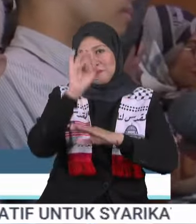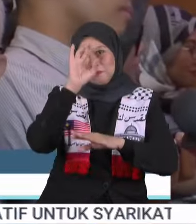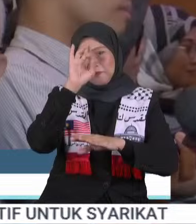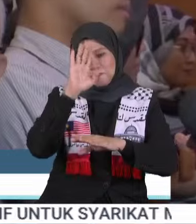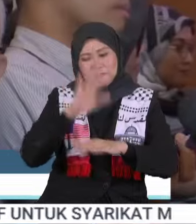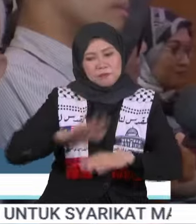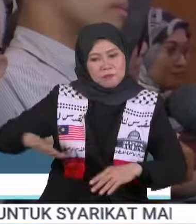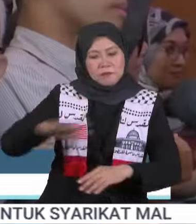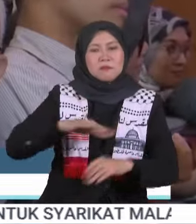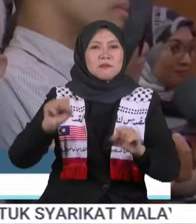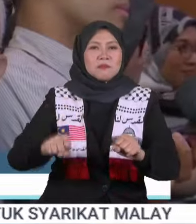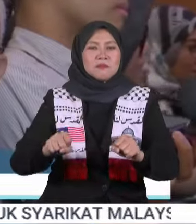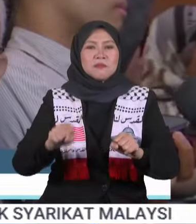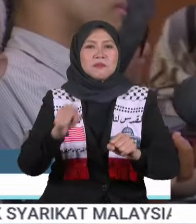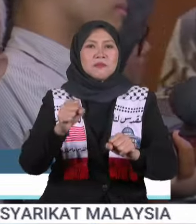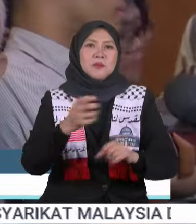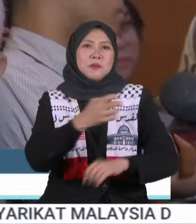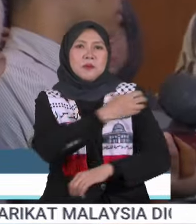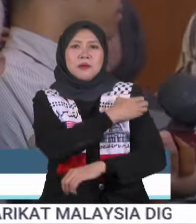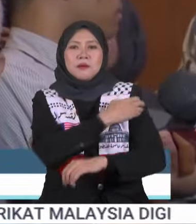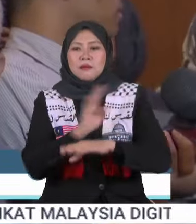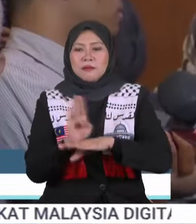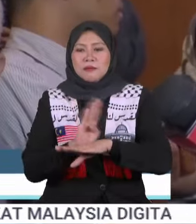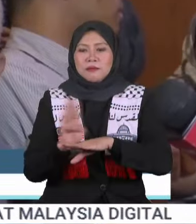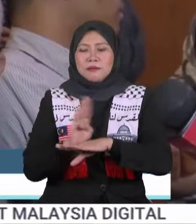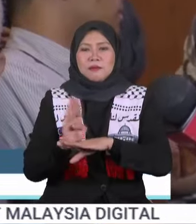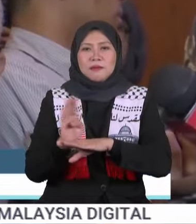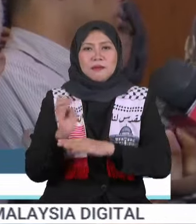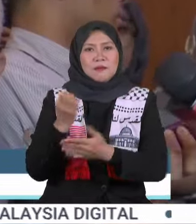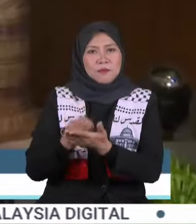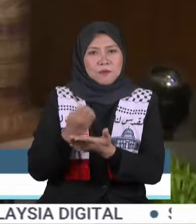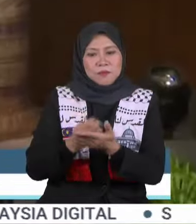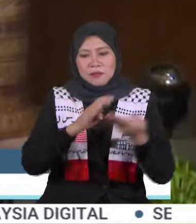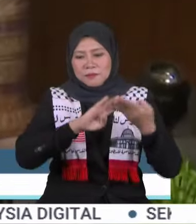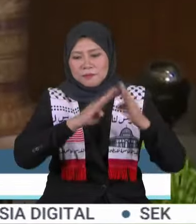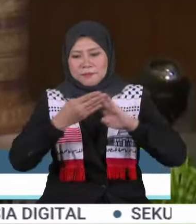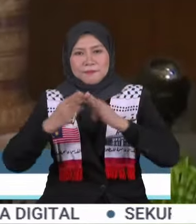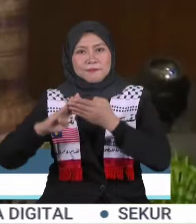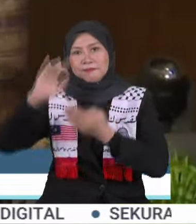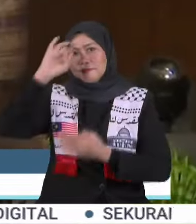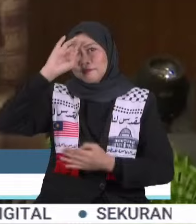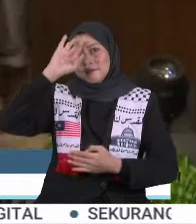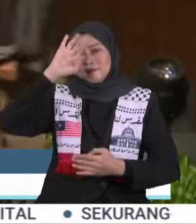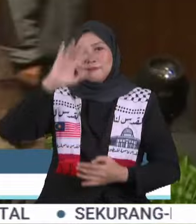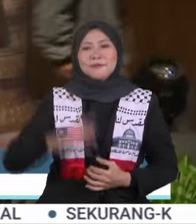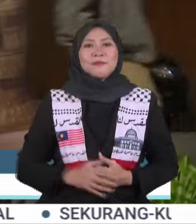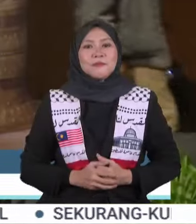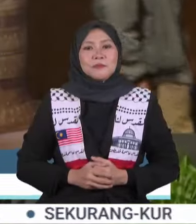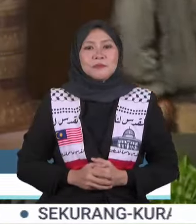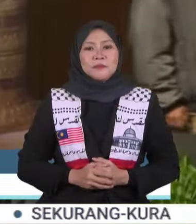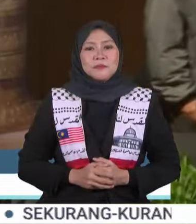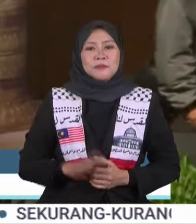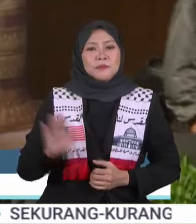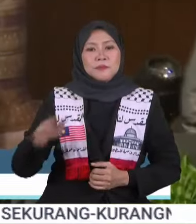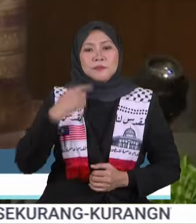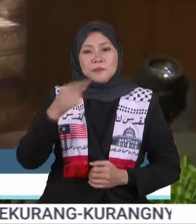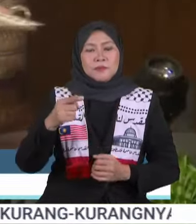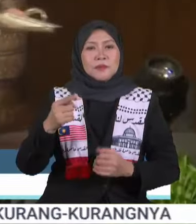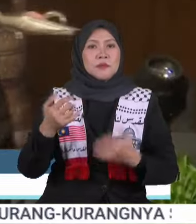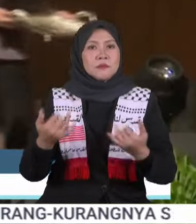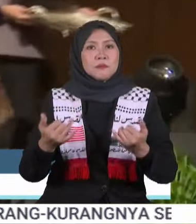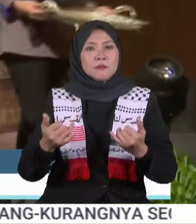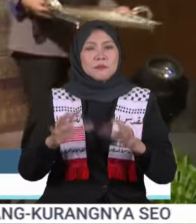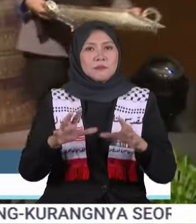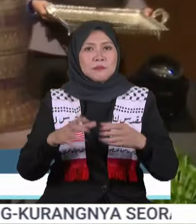dan memperkasakan ekonomi komuniti India. pelakat. Beliau berkata demikian ketika berucap